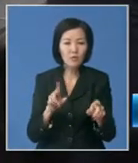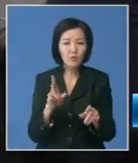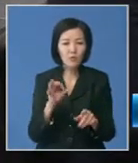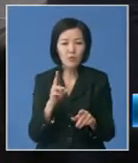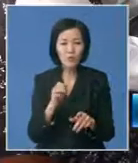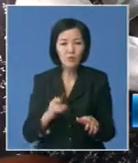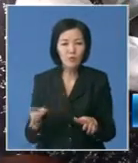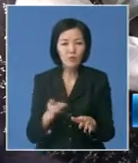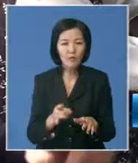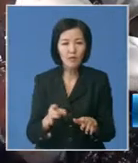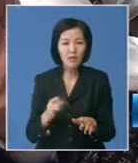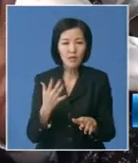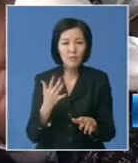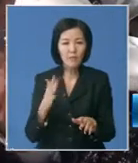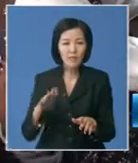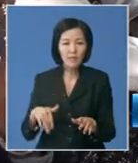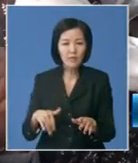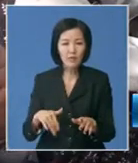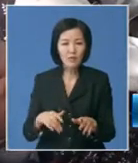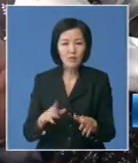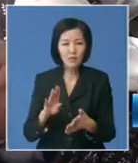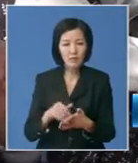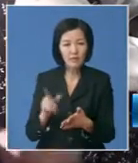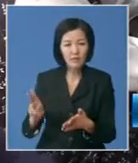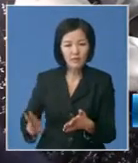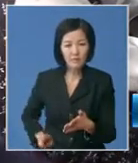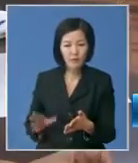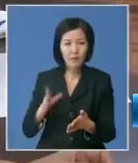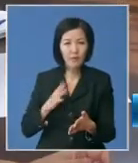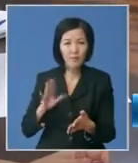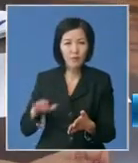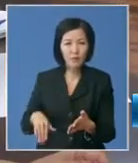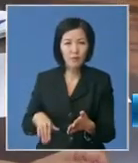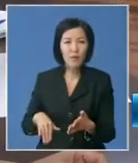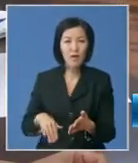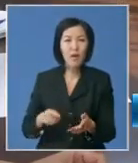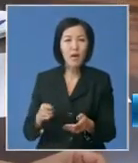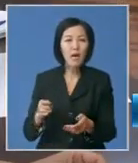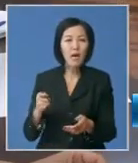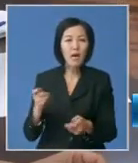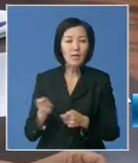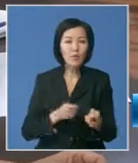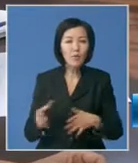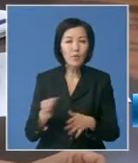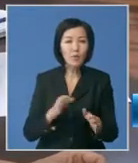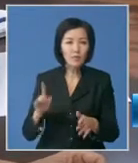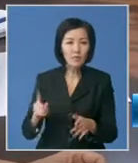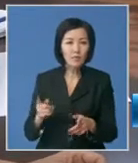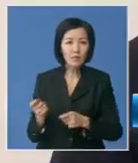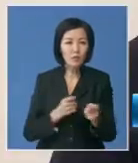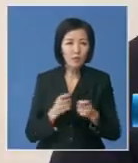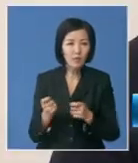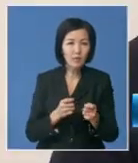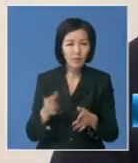района но уже через 5 лет возглавил ее после работал в аппарате акима области а затем не один год руководила отделом образования